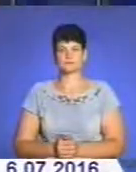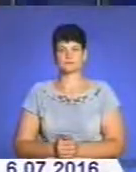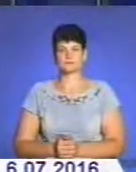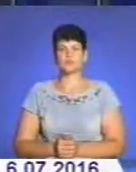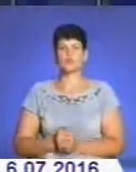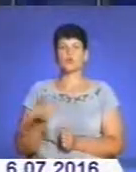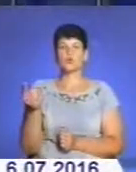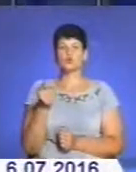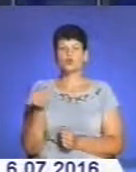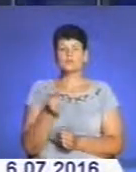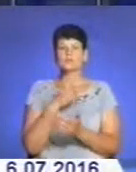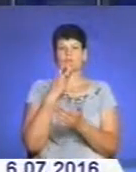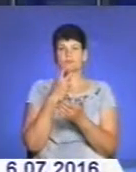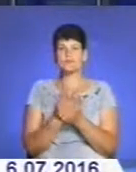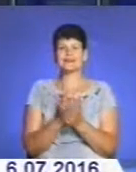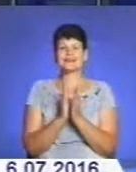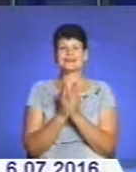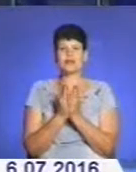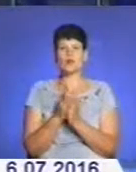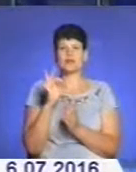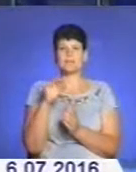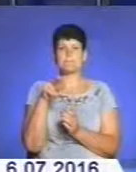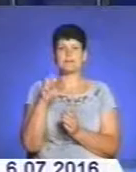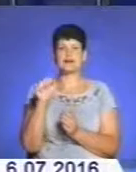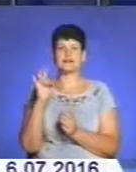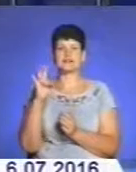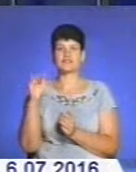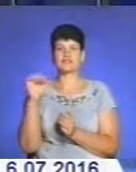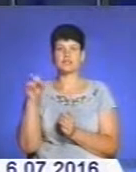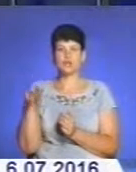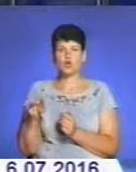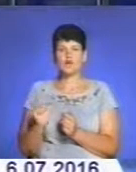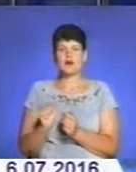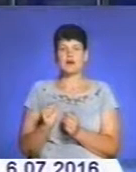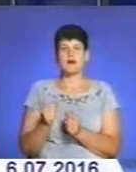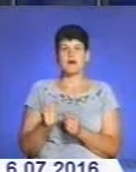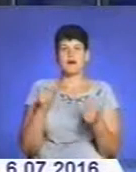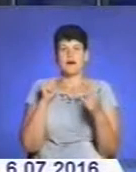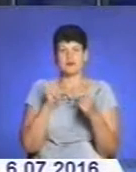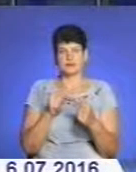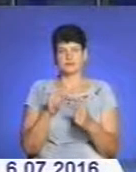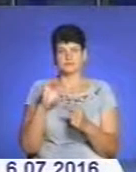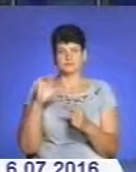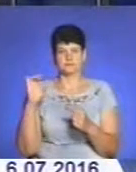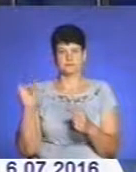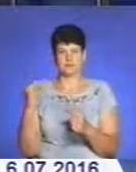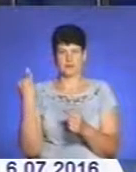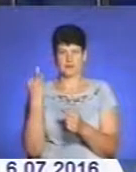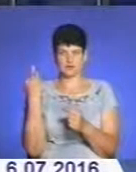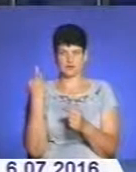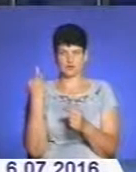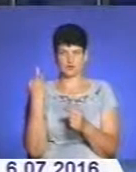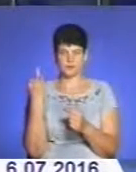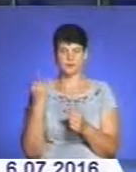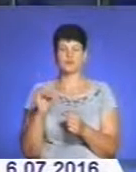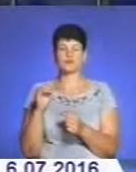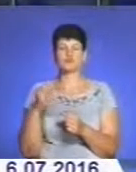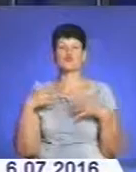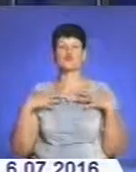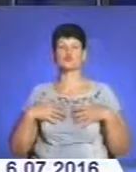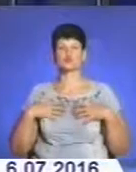У Тернополі репрезентували книгу Олега Панфілова «Антирадянські історії». Професор Державного університету в Ілії, що в